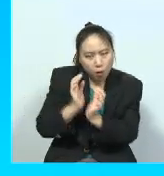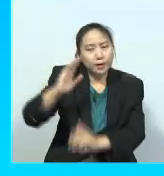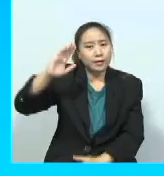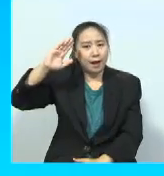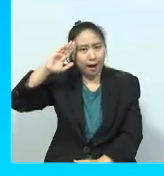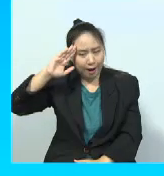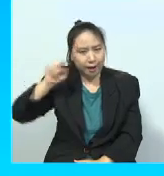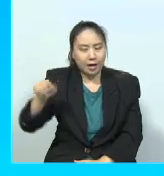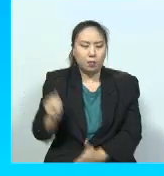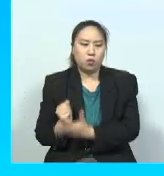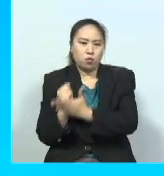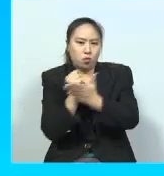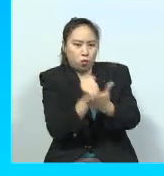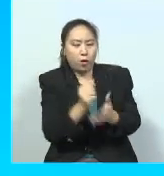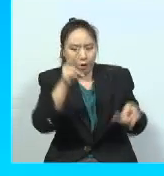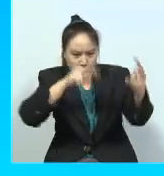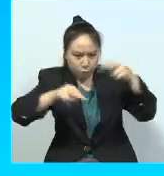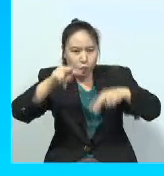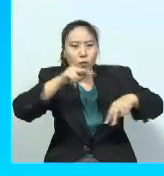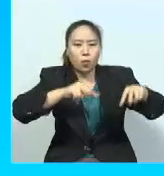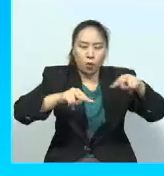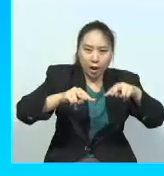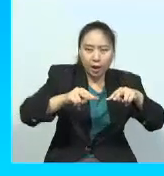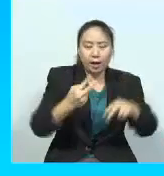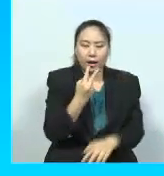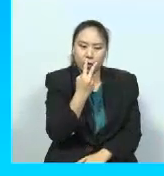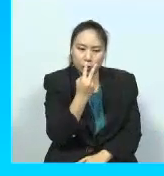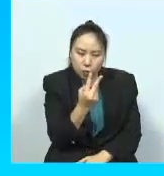จทหารในพื้นที่เข้ามาช่วยในการดูแลไม่ว่าจะการ